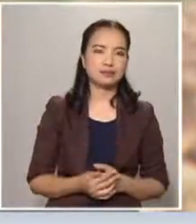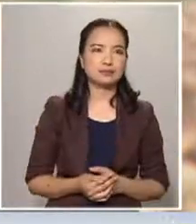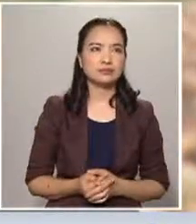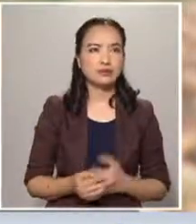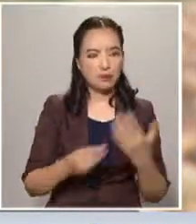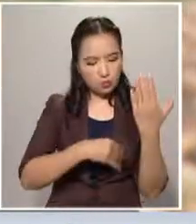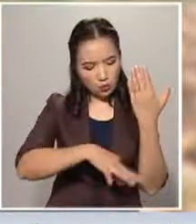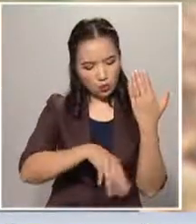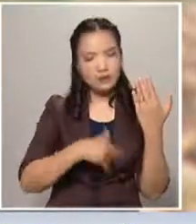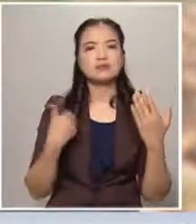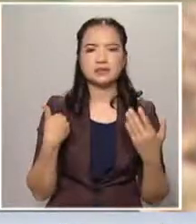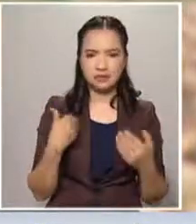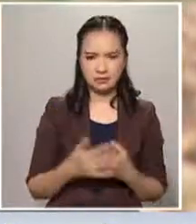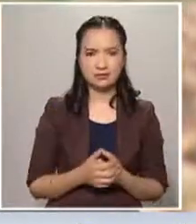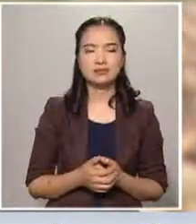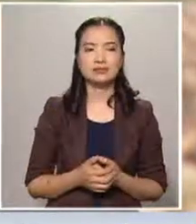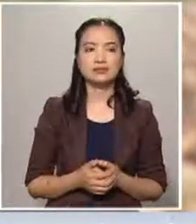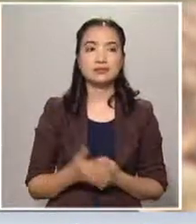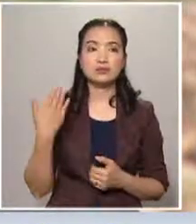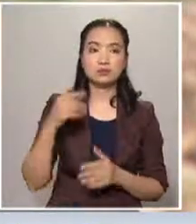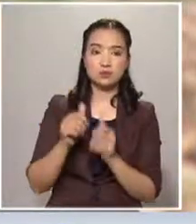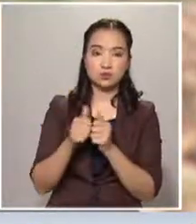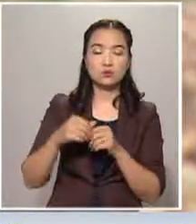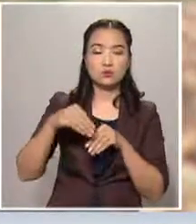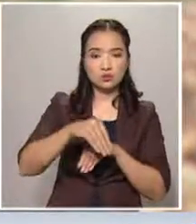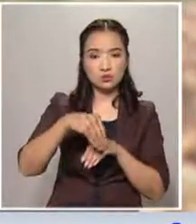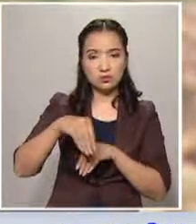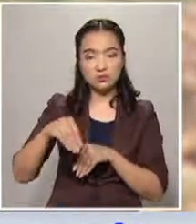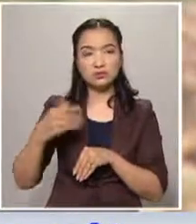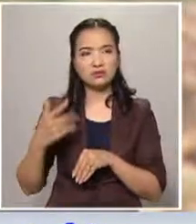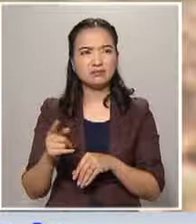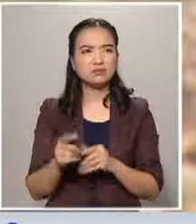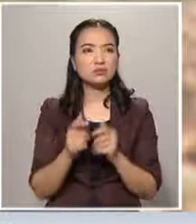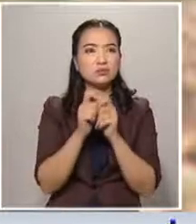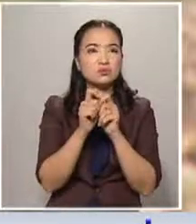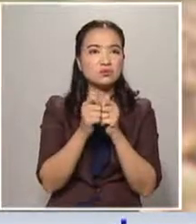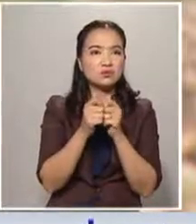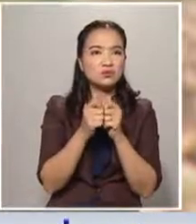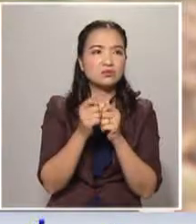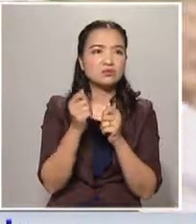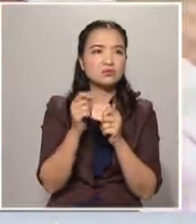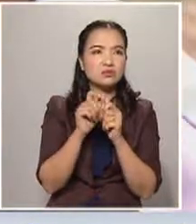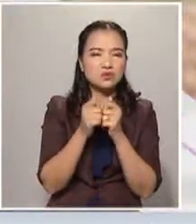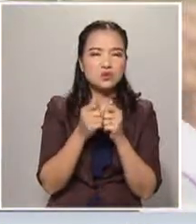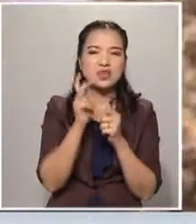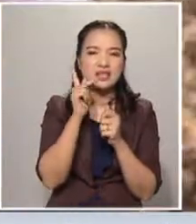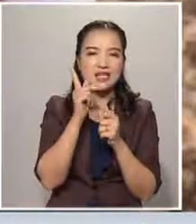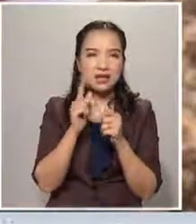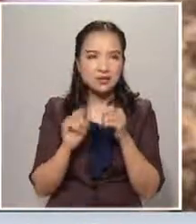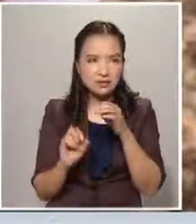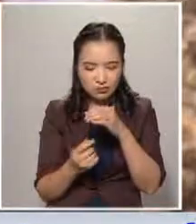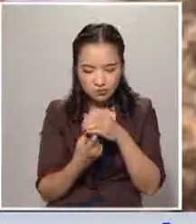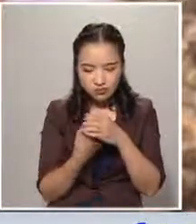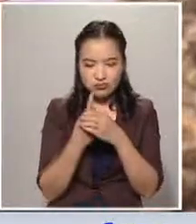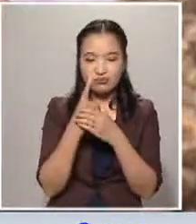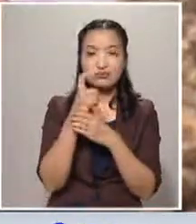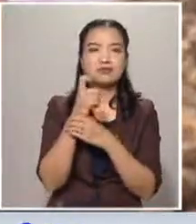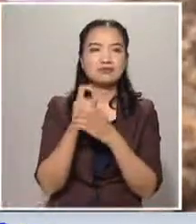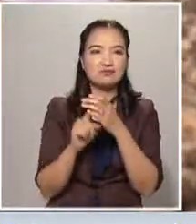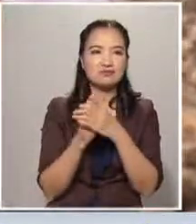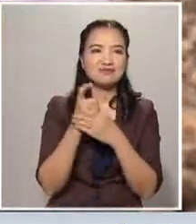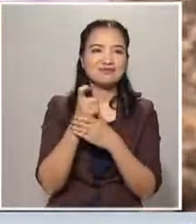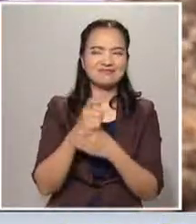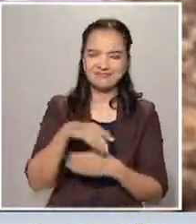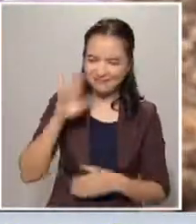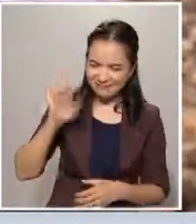ได้ปุ๋ย วันก่อนผมปลูกถั่วเหมือนกันแต่ว่ามันถั่วเขียวว่ามันได้ถั่วงอกครับผู้ใหญ ่ได้สิครับถั่วเพราะว่าไปเพ